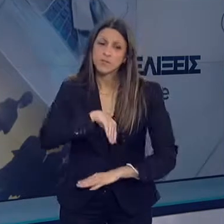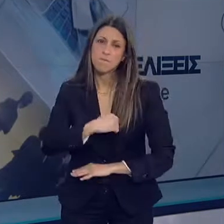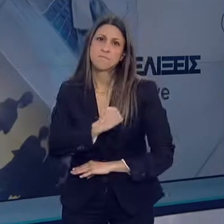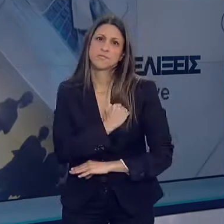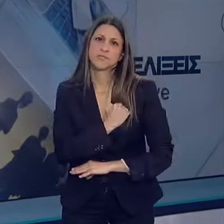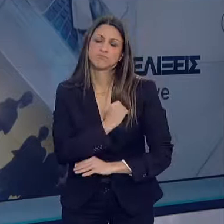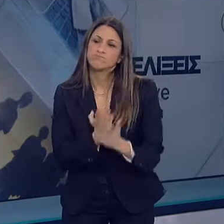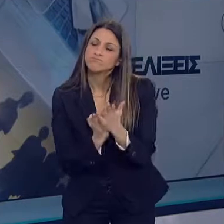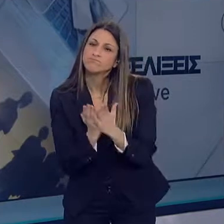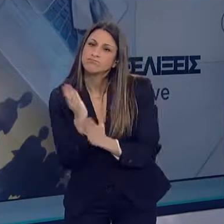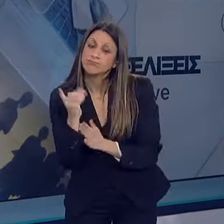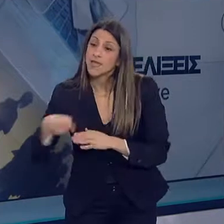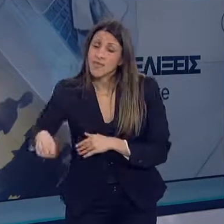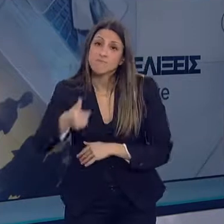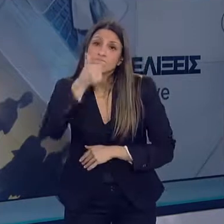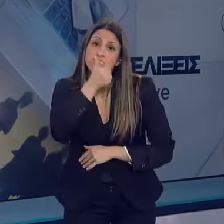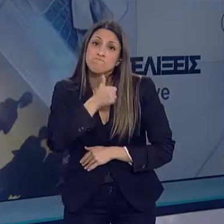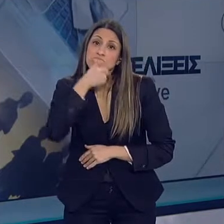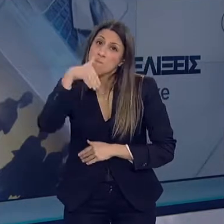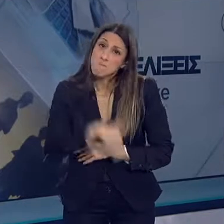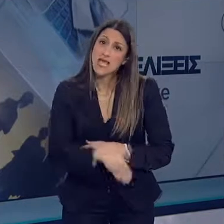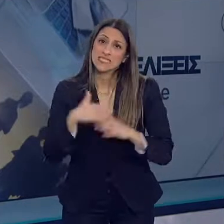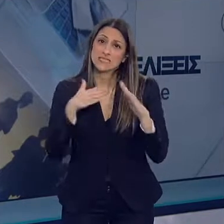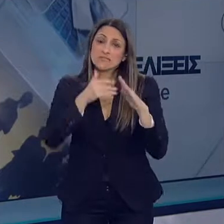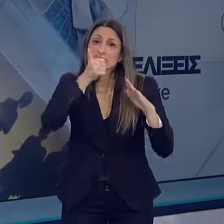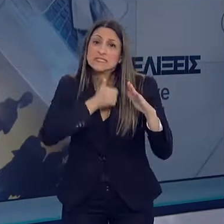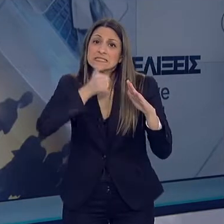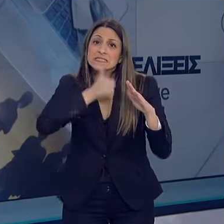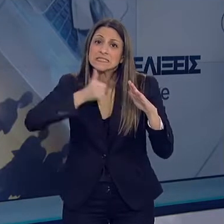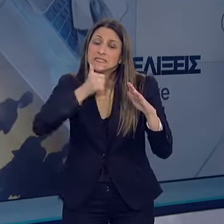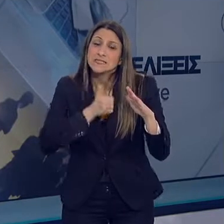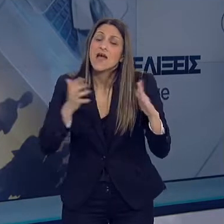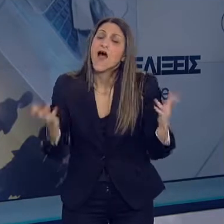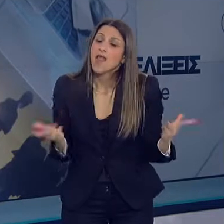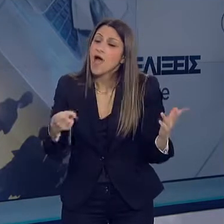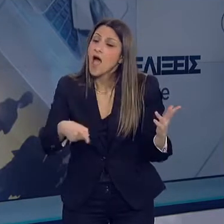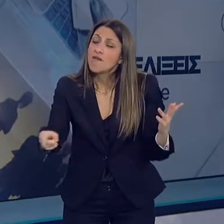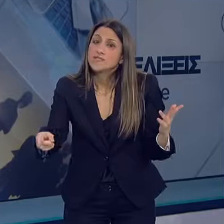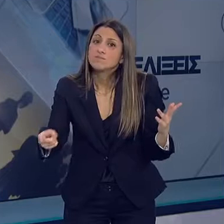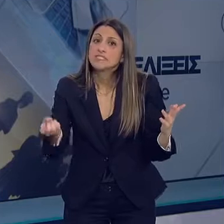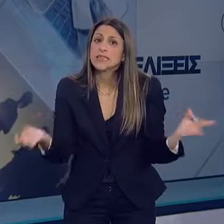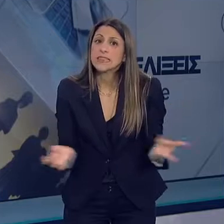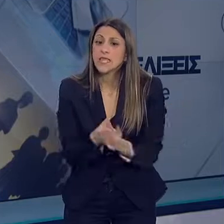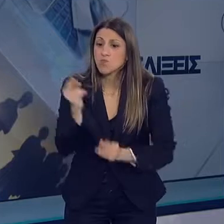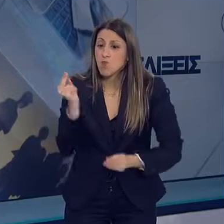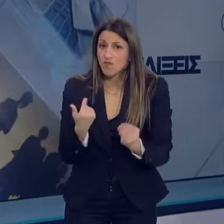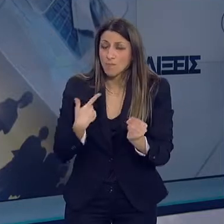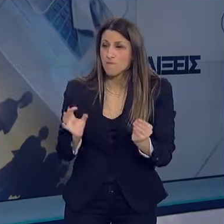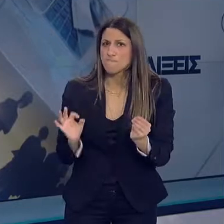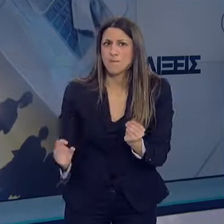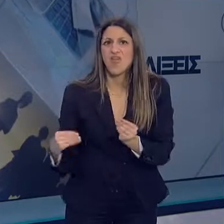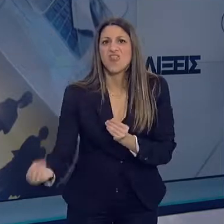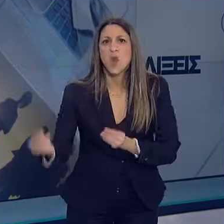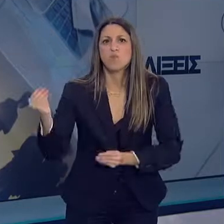που και αυτά υπομένουν μαζί μας και ζούνε μαζί μας και τις δικές μας δυστυχώς εμπάθειες και που από όλη